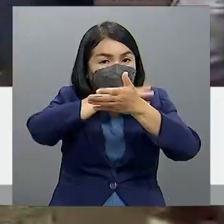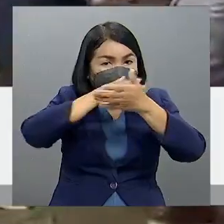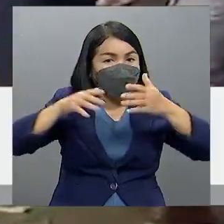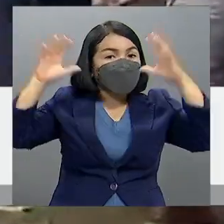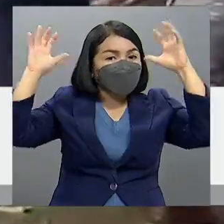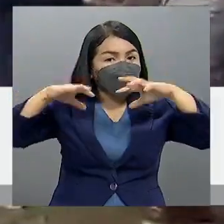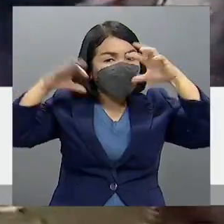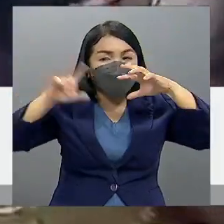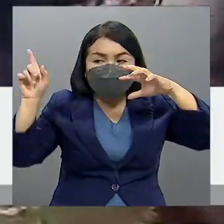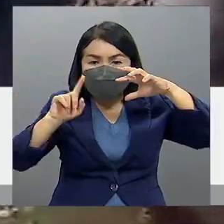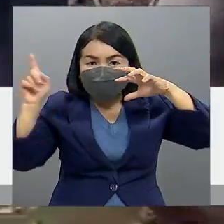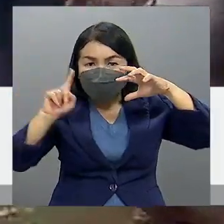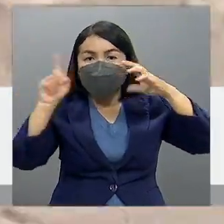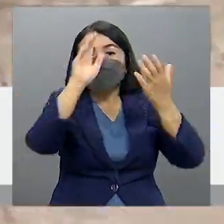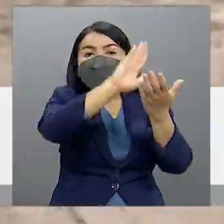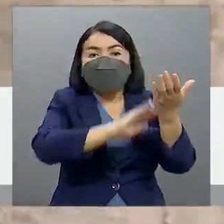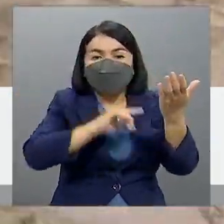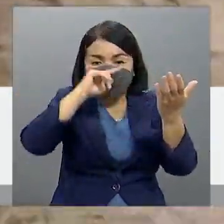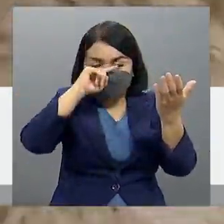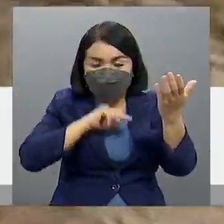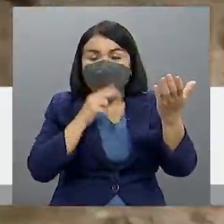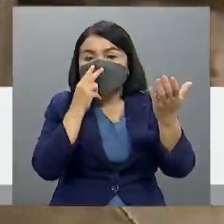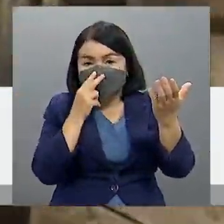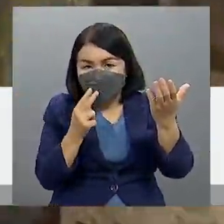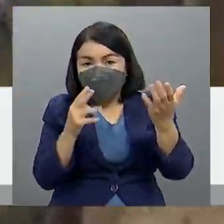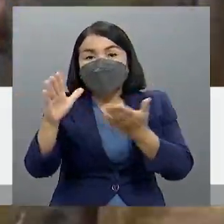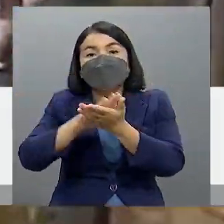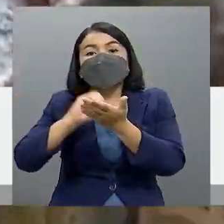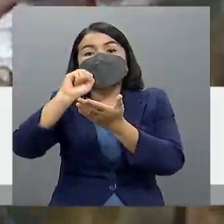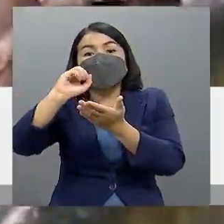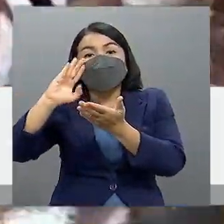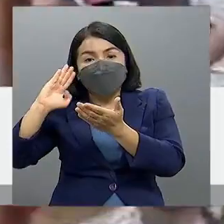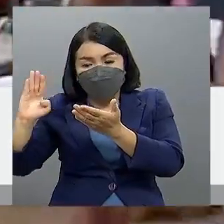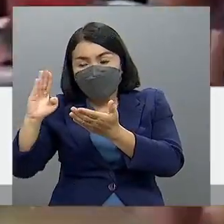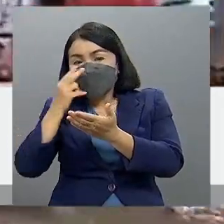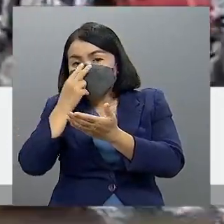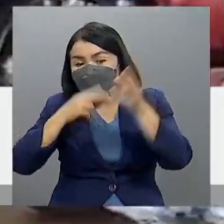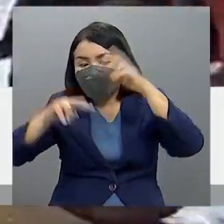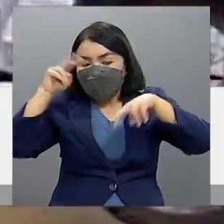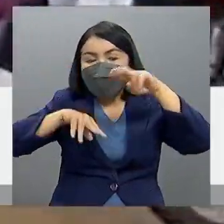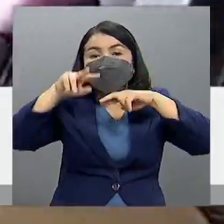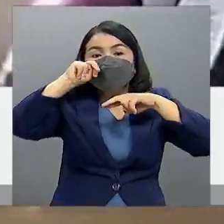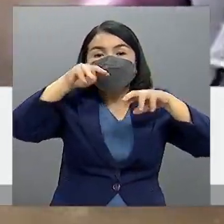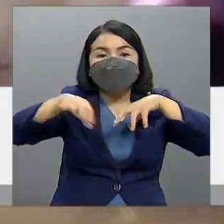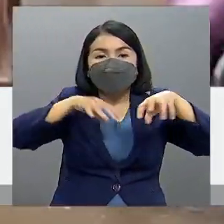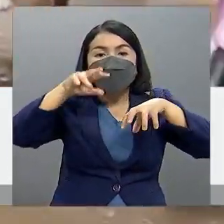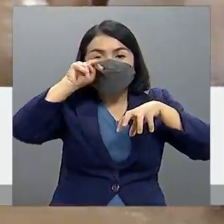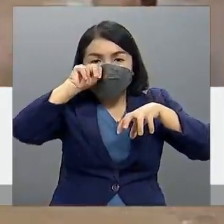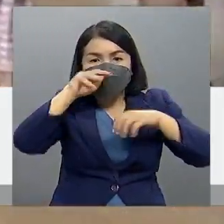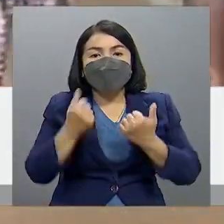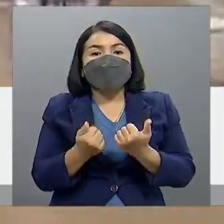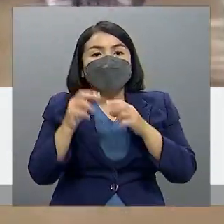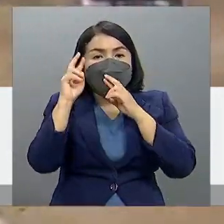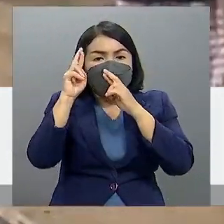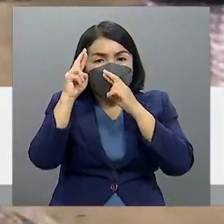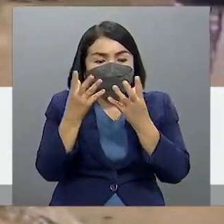ของกรมอุตุนิยมวิทยาและสถาบันสารสนเทศทรัพยากรน้ำและพื้นที่เสี่ยงเฝ้าระวังดินถล่มและน้ำป่าไหลหลากของ